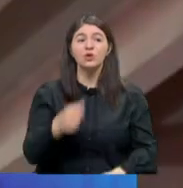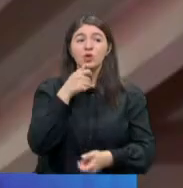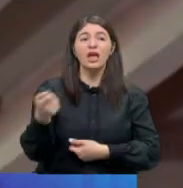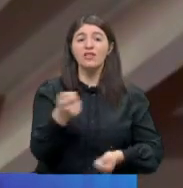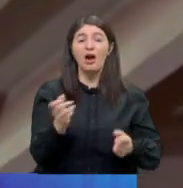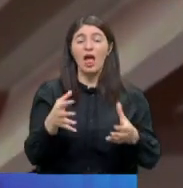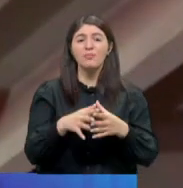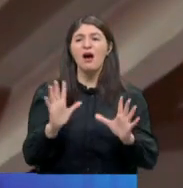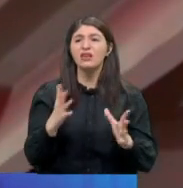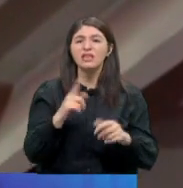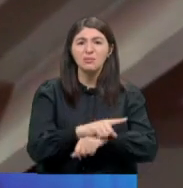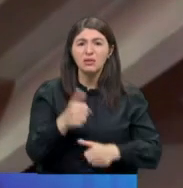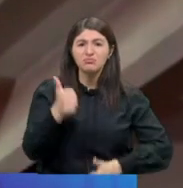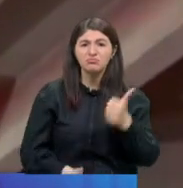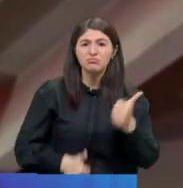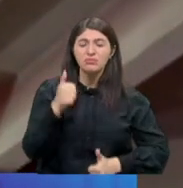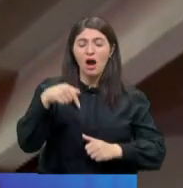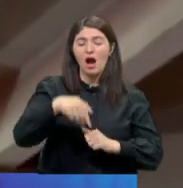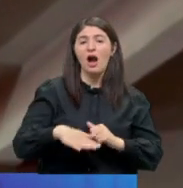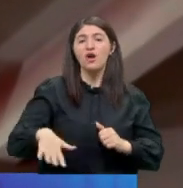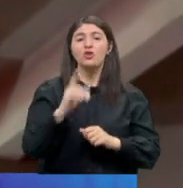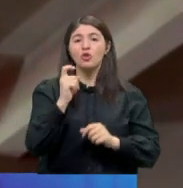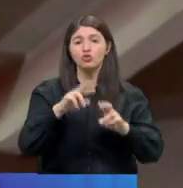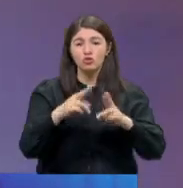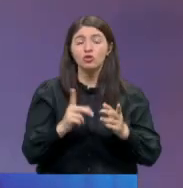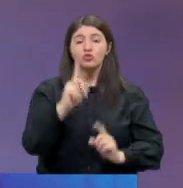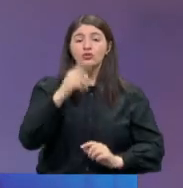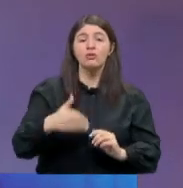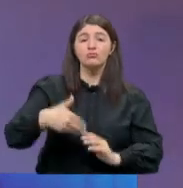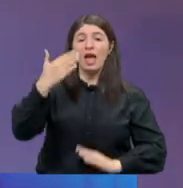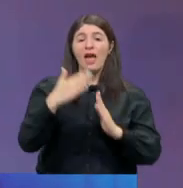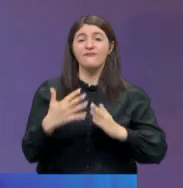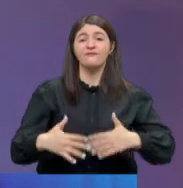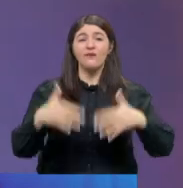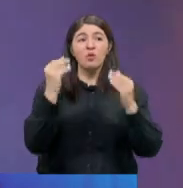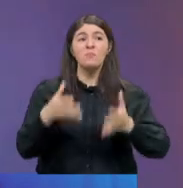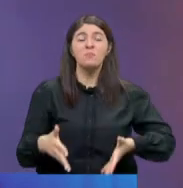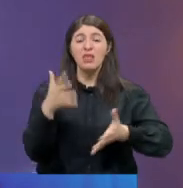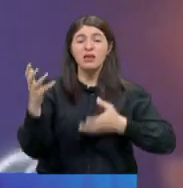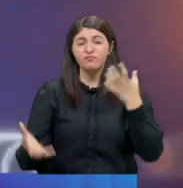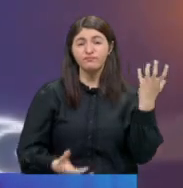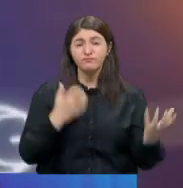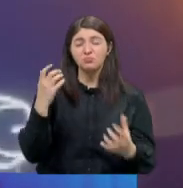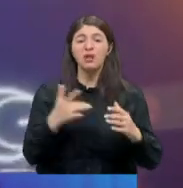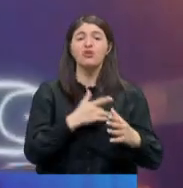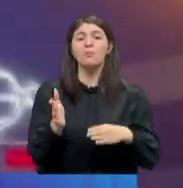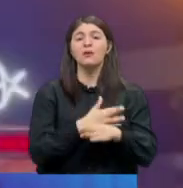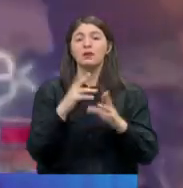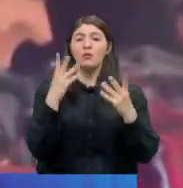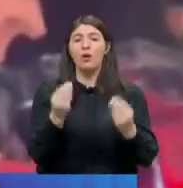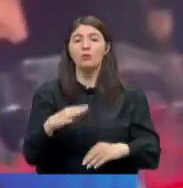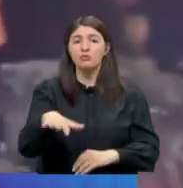İtfaiye ekipleri adeta zamanla yarıştı. Alt katında 9 dükkanın, üst katında dairelerin bulunduğu binada çıkan yangında can pazarı